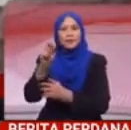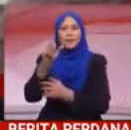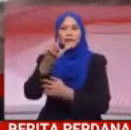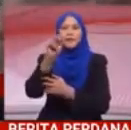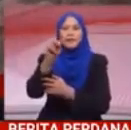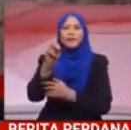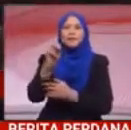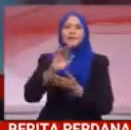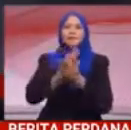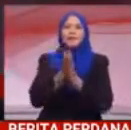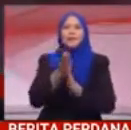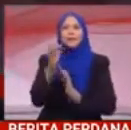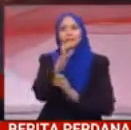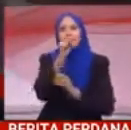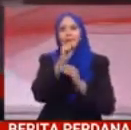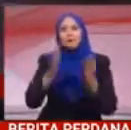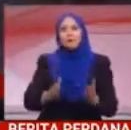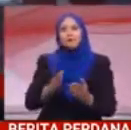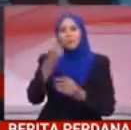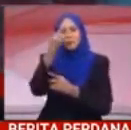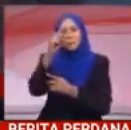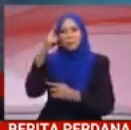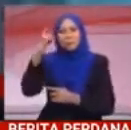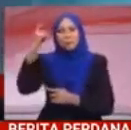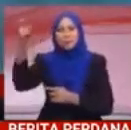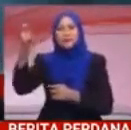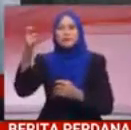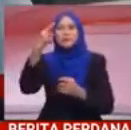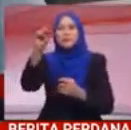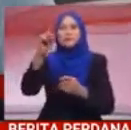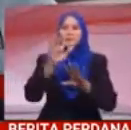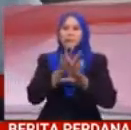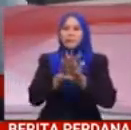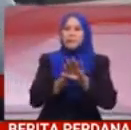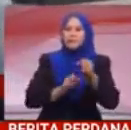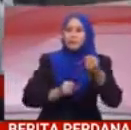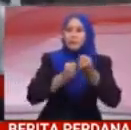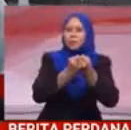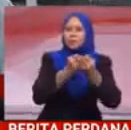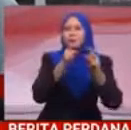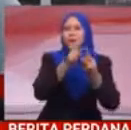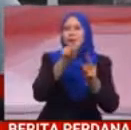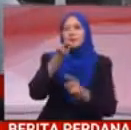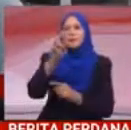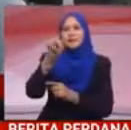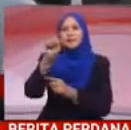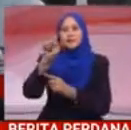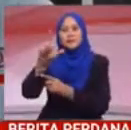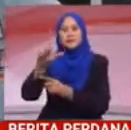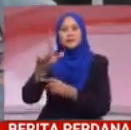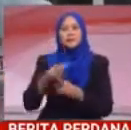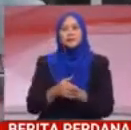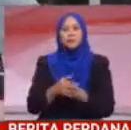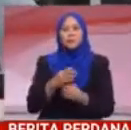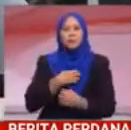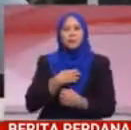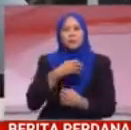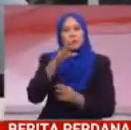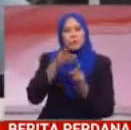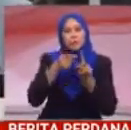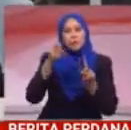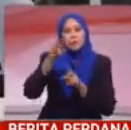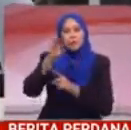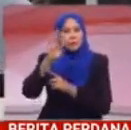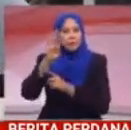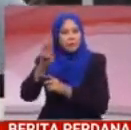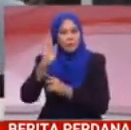selaku vokalis. Ia bagi merealisasikan impian peminat yang banyak memberi sokongan kepada Kristal selama ini. Komen dekat Facebook, Instagram semua memang